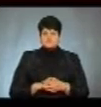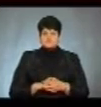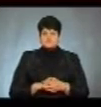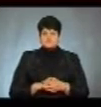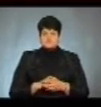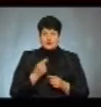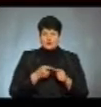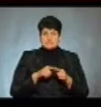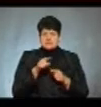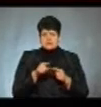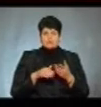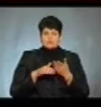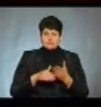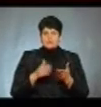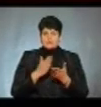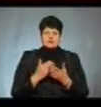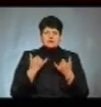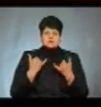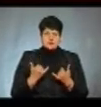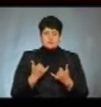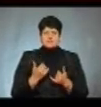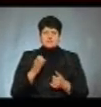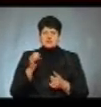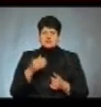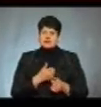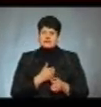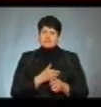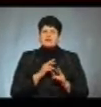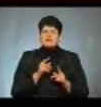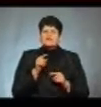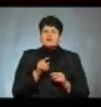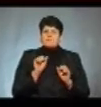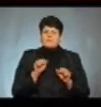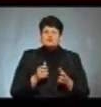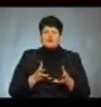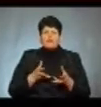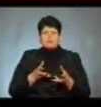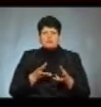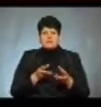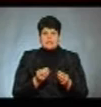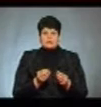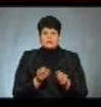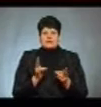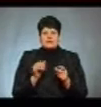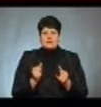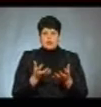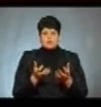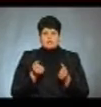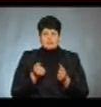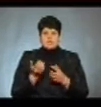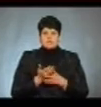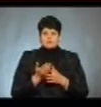Ось ці допомоги, які працюють наразі, соціальні ініціативи, чи як вони можуть вплинути на отримання